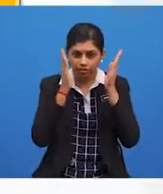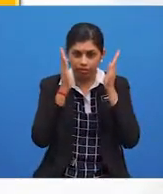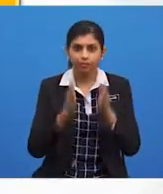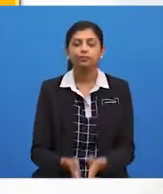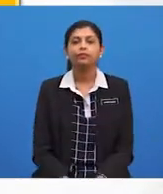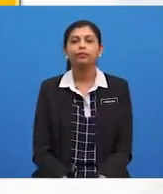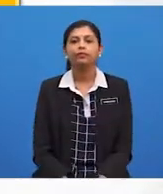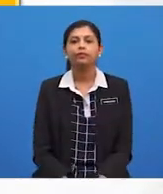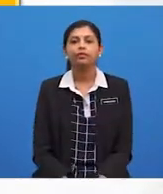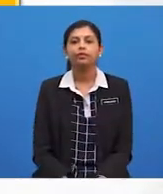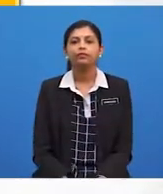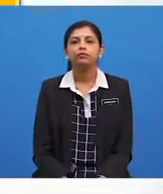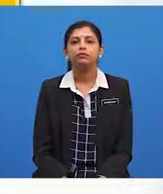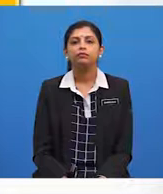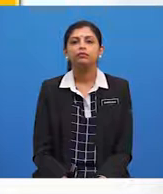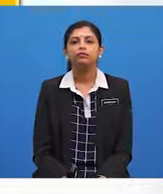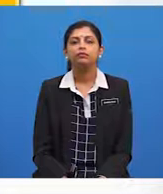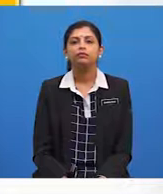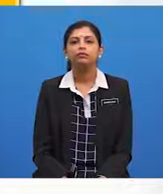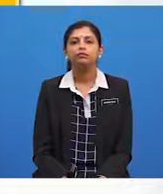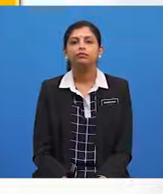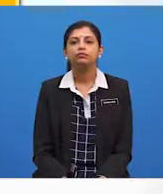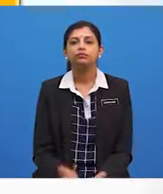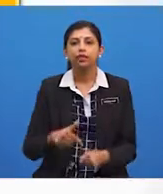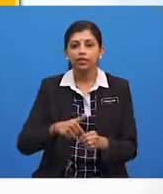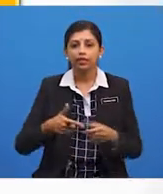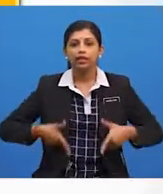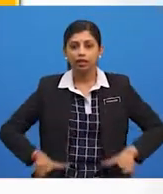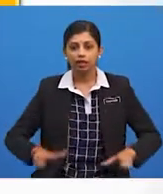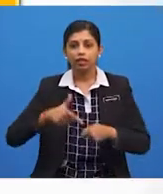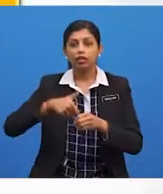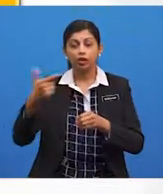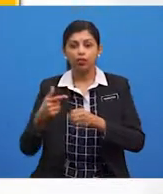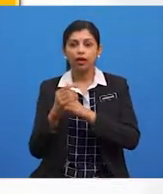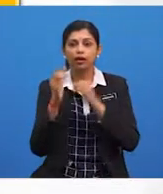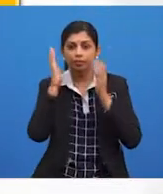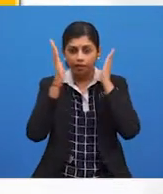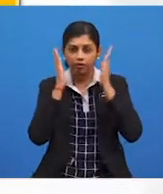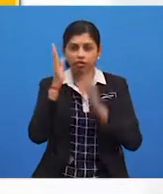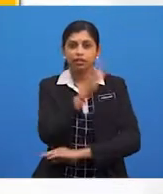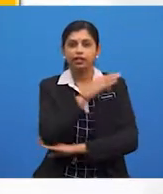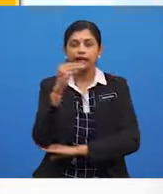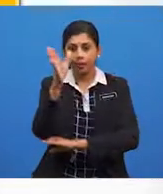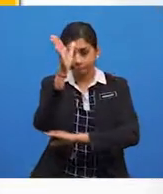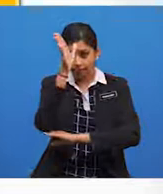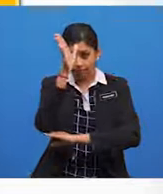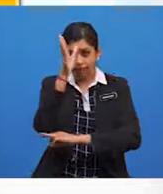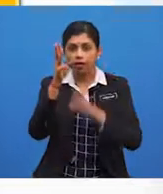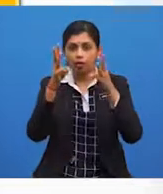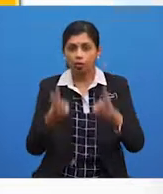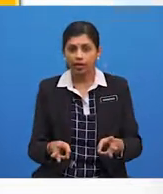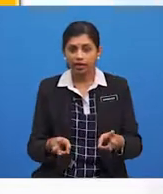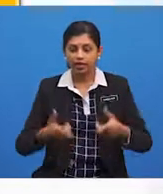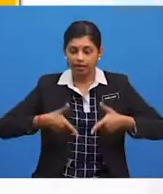Malaysia. Dan yang ketiga, dilahirkan di luar Malaysia dan bapanya adalah warga negara